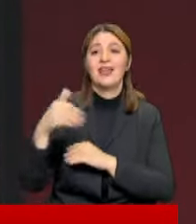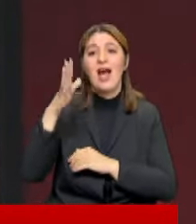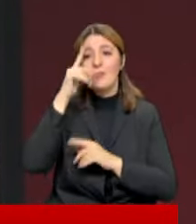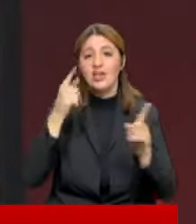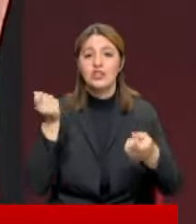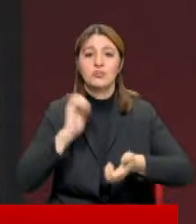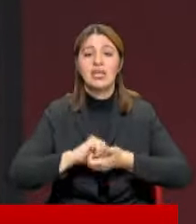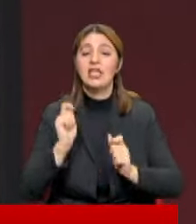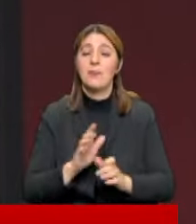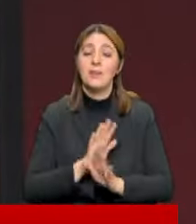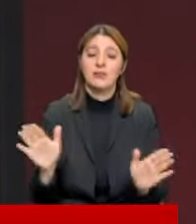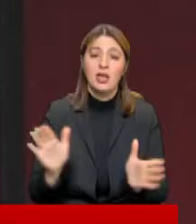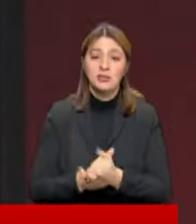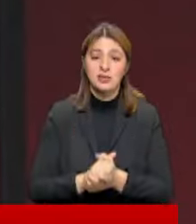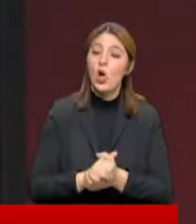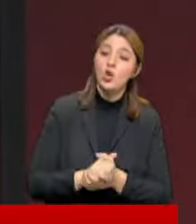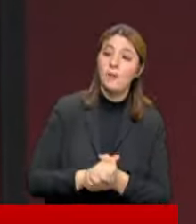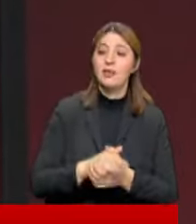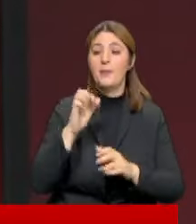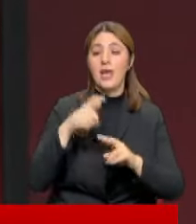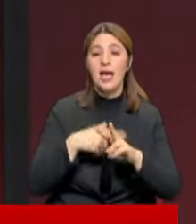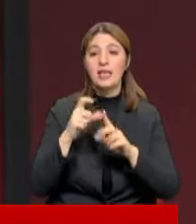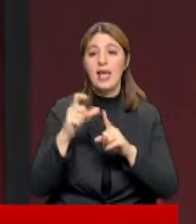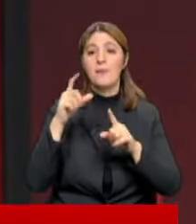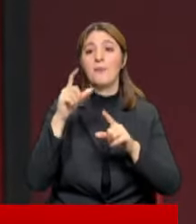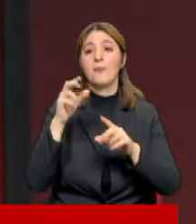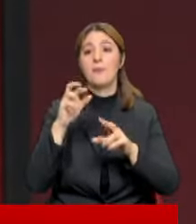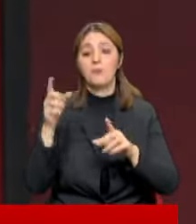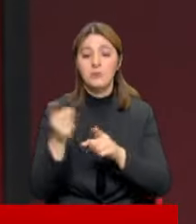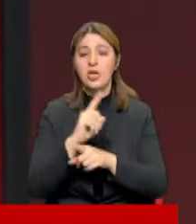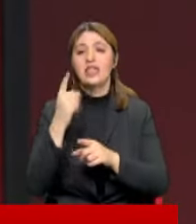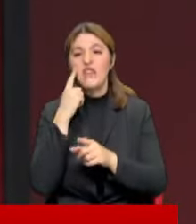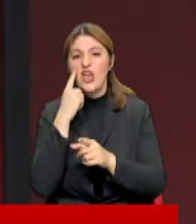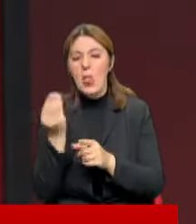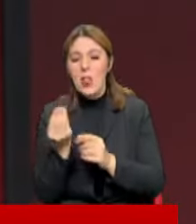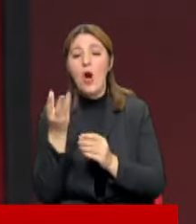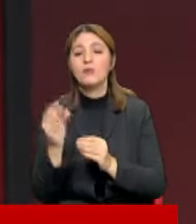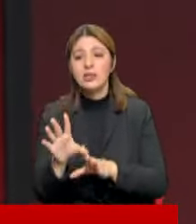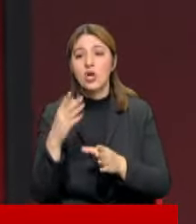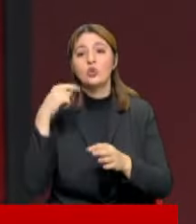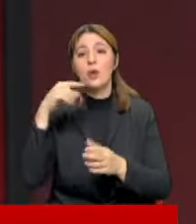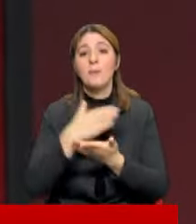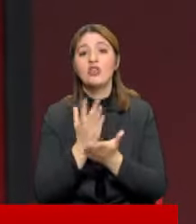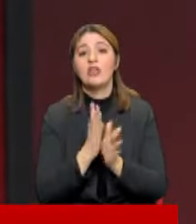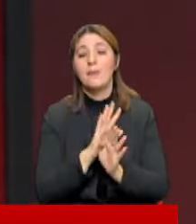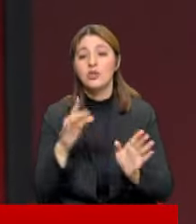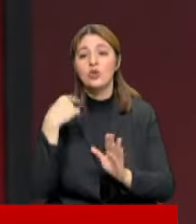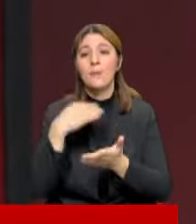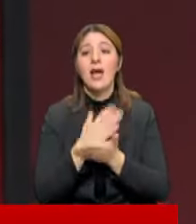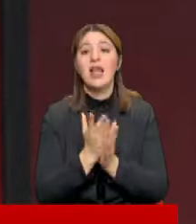ABD ile işbirliği yapılmaz o zaman PYD PKK terör örgütü devletçi olmazdı Suriye parçalanmaz